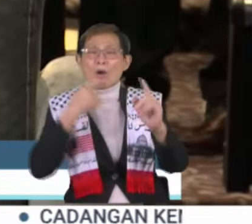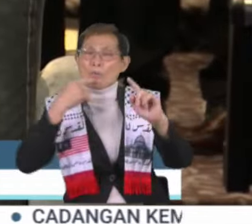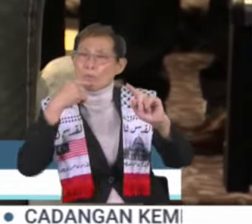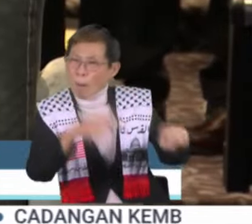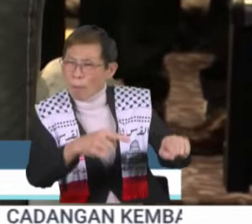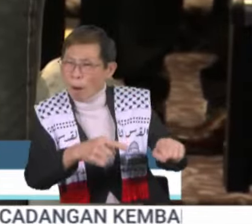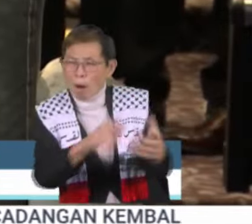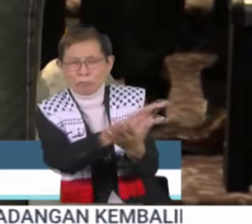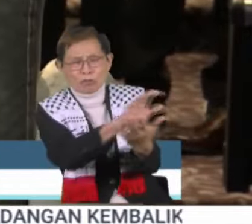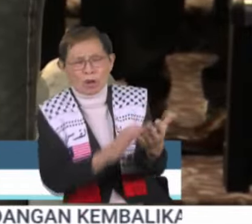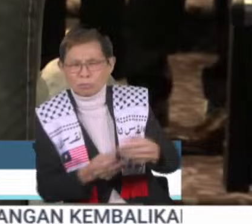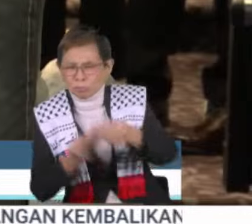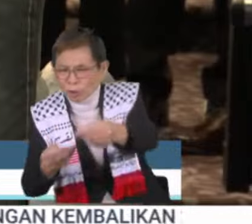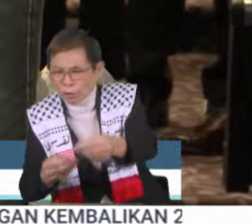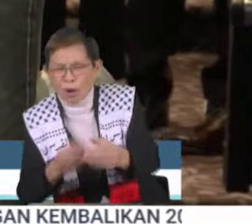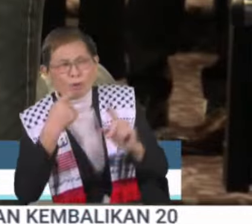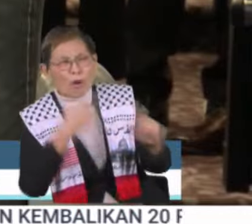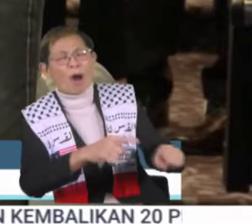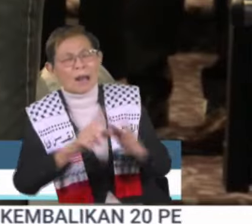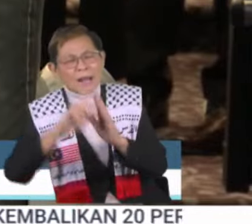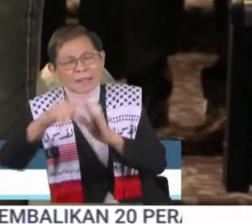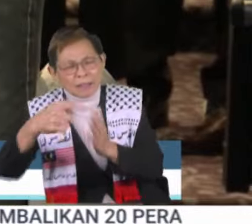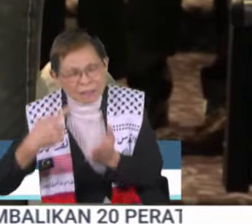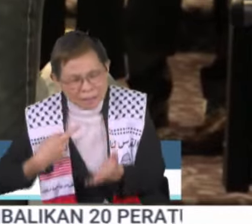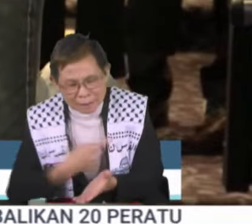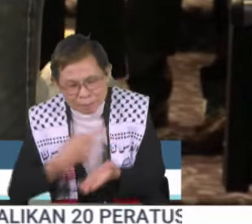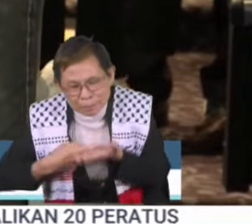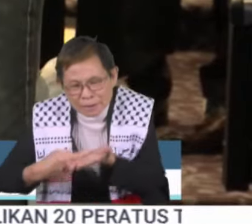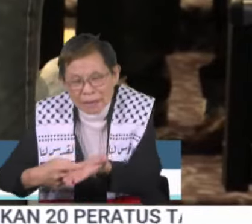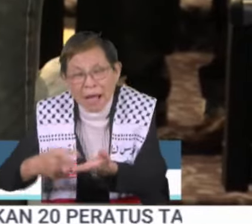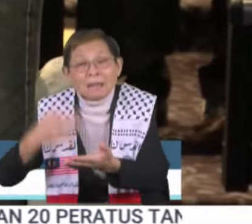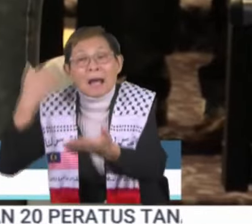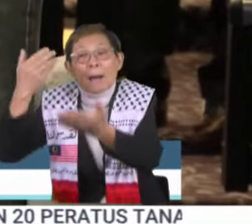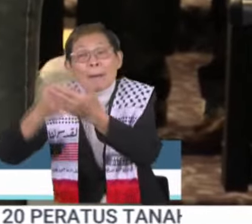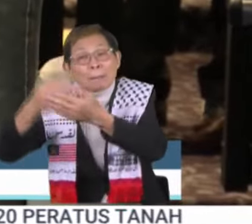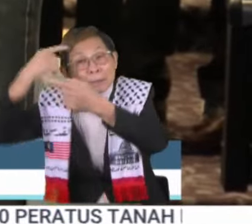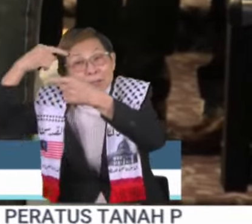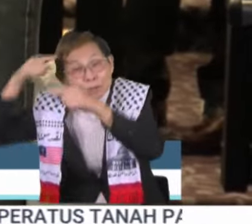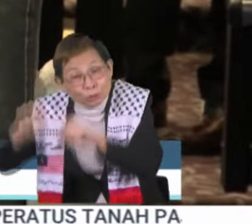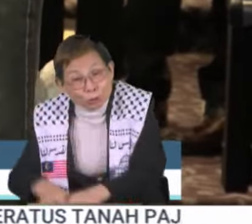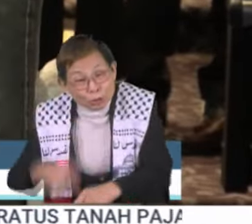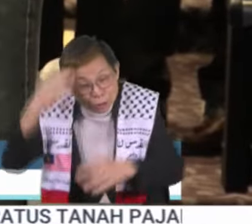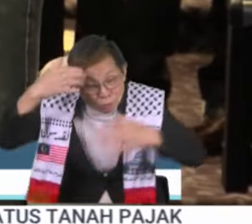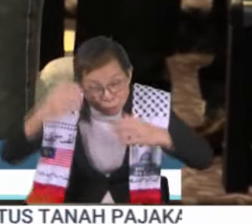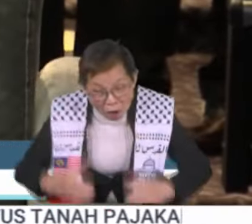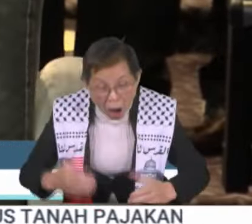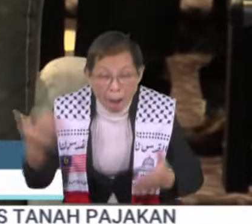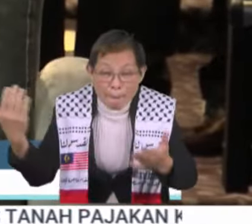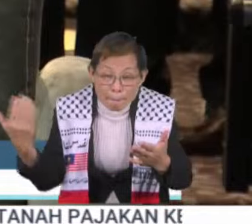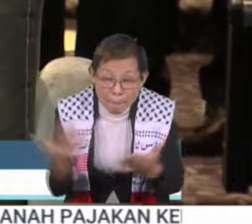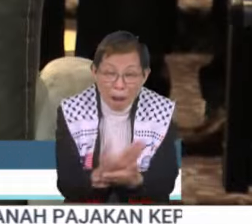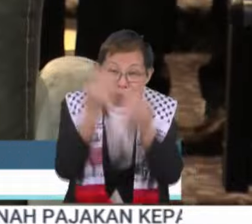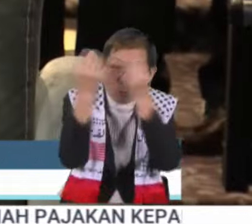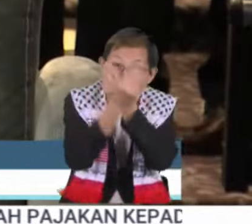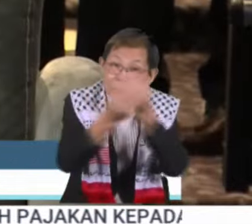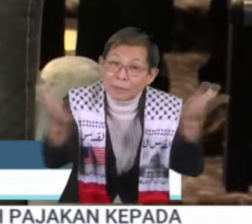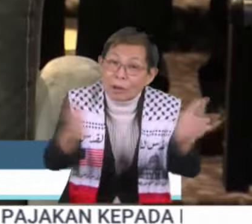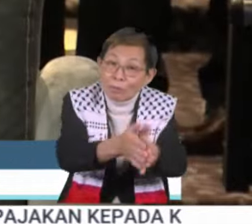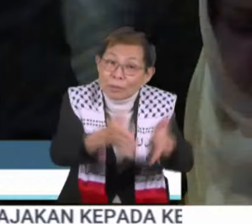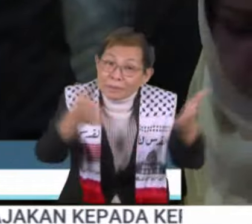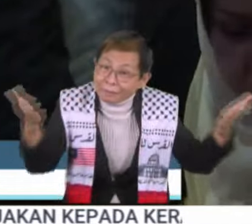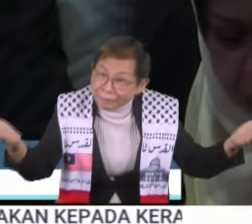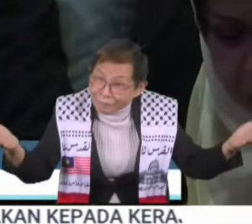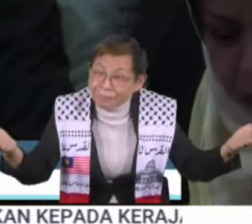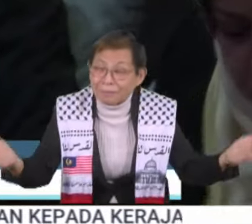itu dan nanti kita bincanglah sehingga bila kita setuju dan kita muktamadkan, baru kita paparkan pada media.